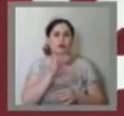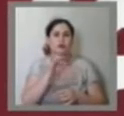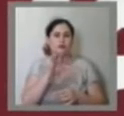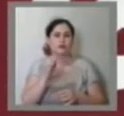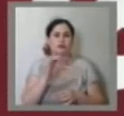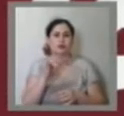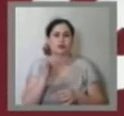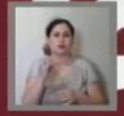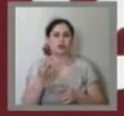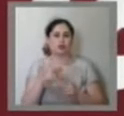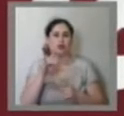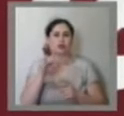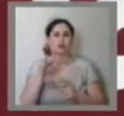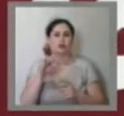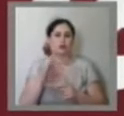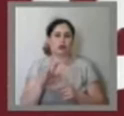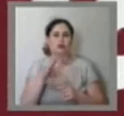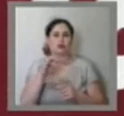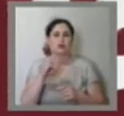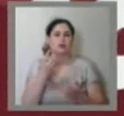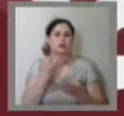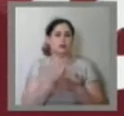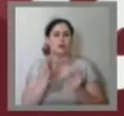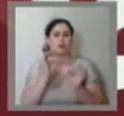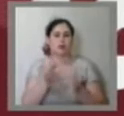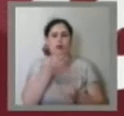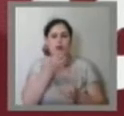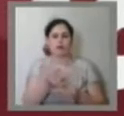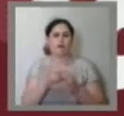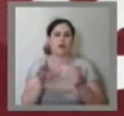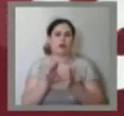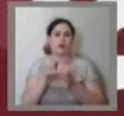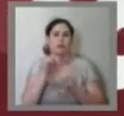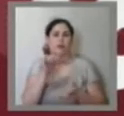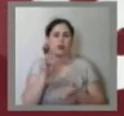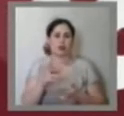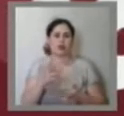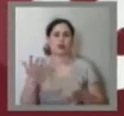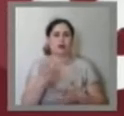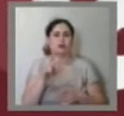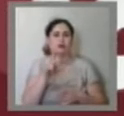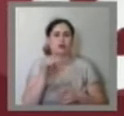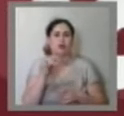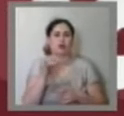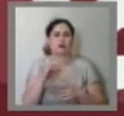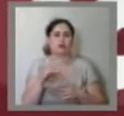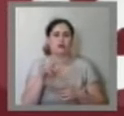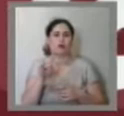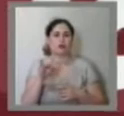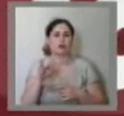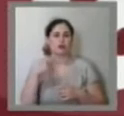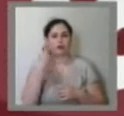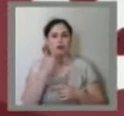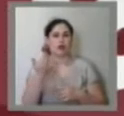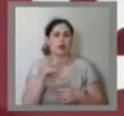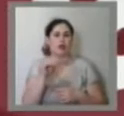вдома, самостійно ознайомитись, здійснити визначення часу, тобто засікти собі час